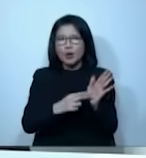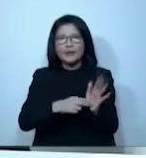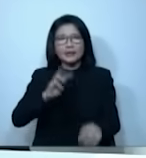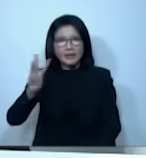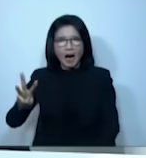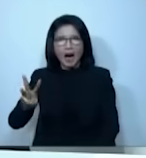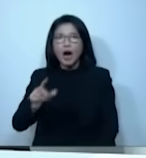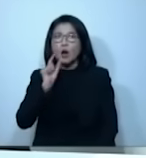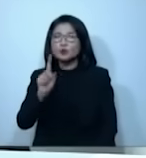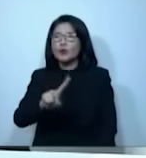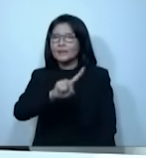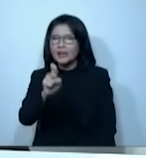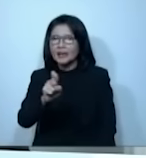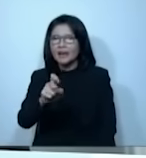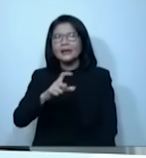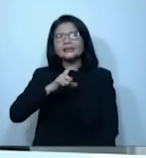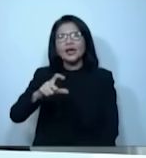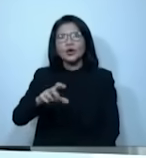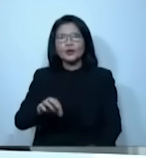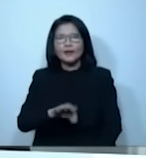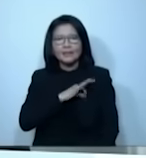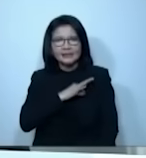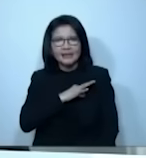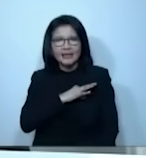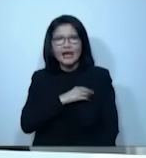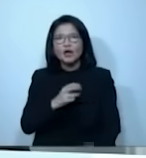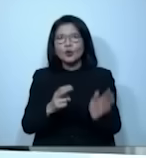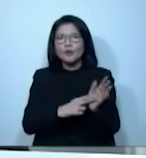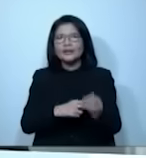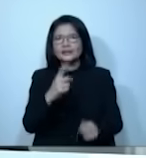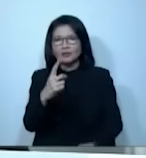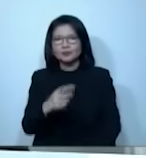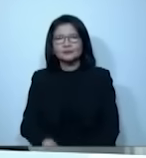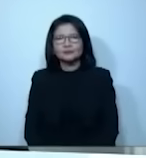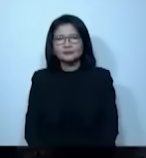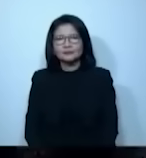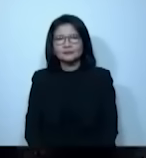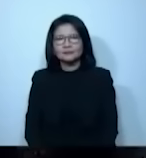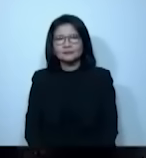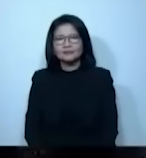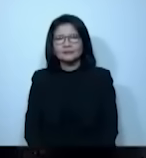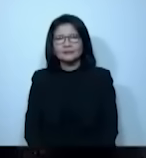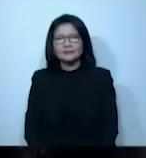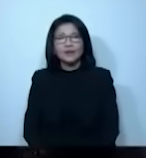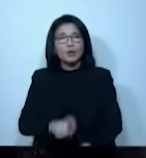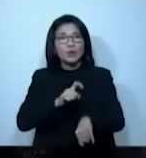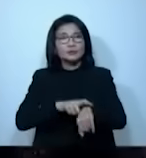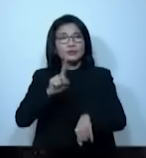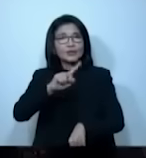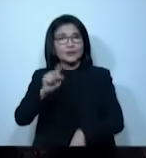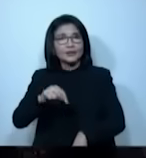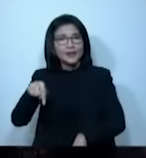3 untuk bertanya kepada calon Presiden nomor urut 1 dan waktu Bapak 1 menit dimulai